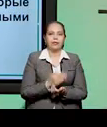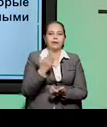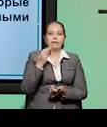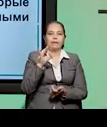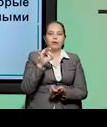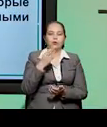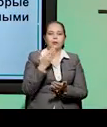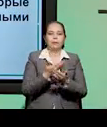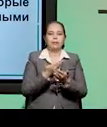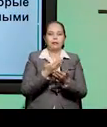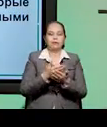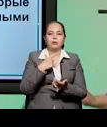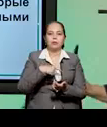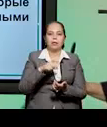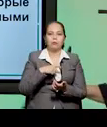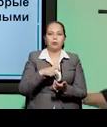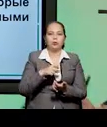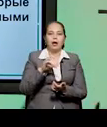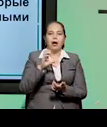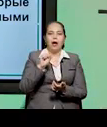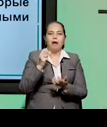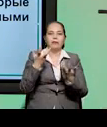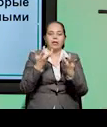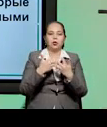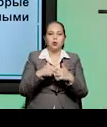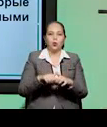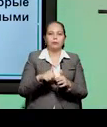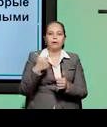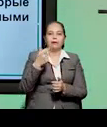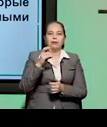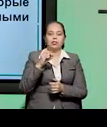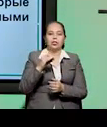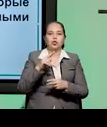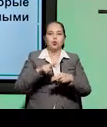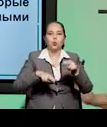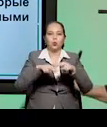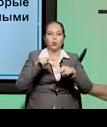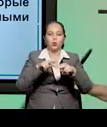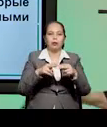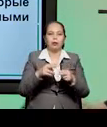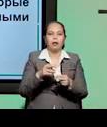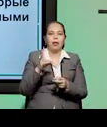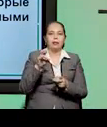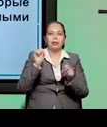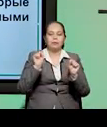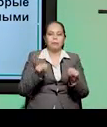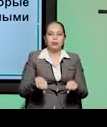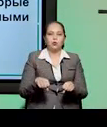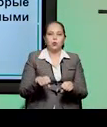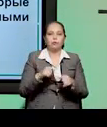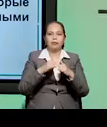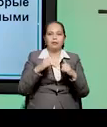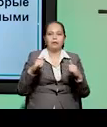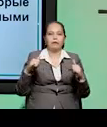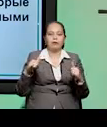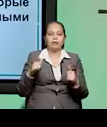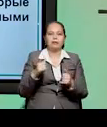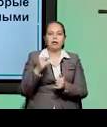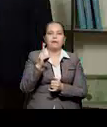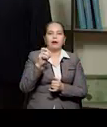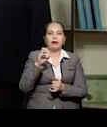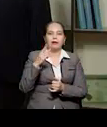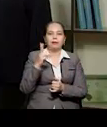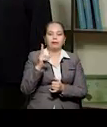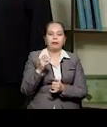Вирусы представляют собой автономные генетические структуры, не способные развиваться вне